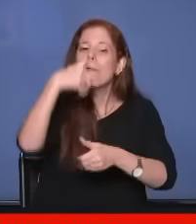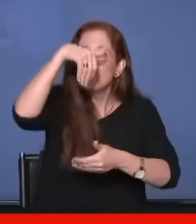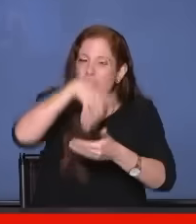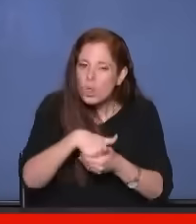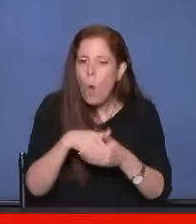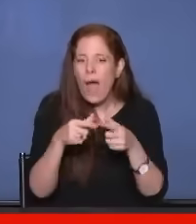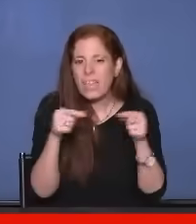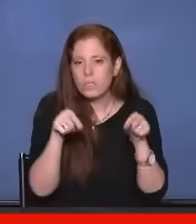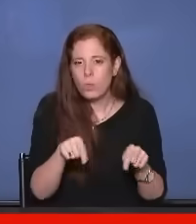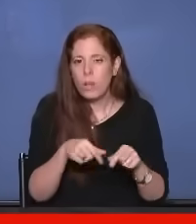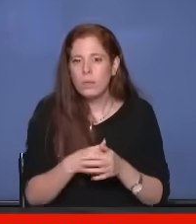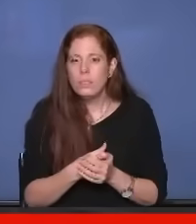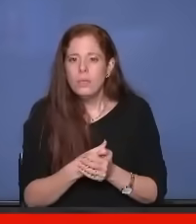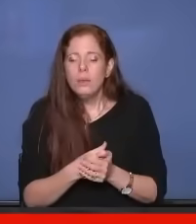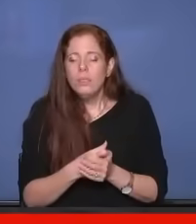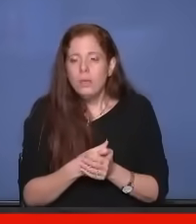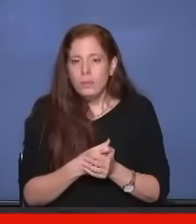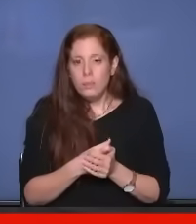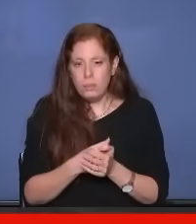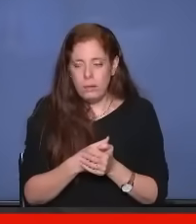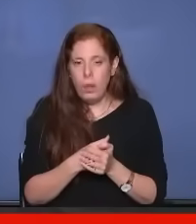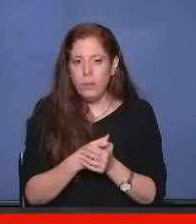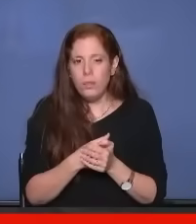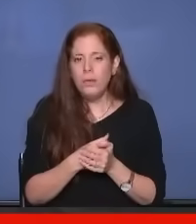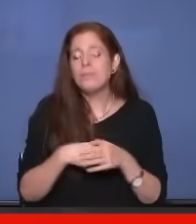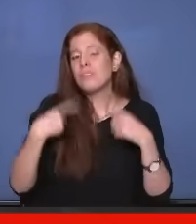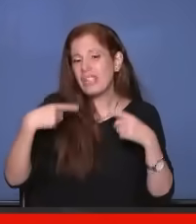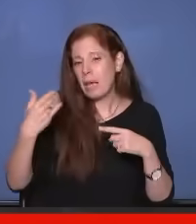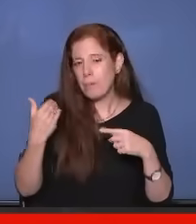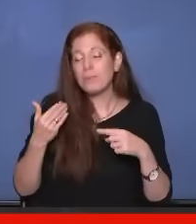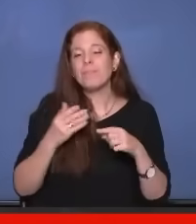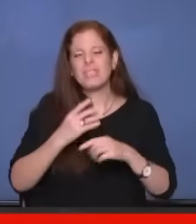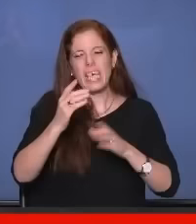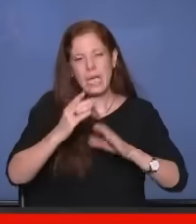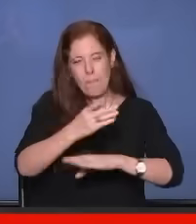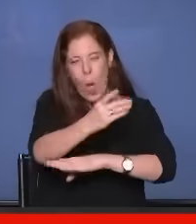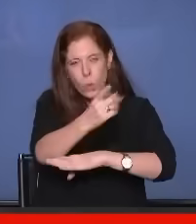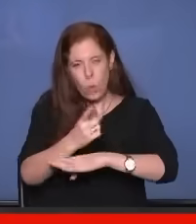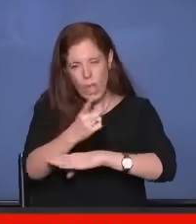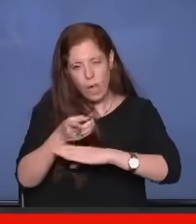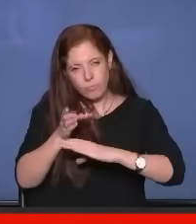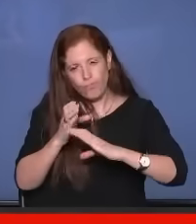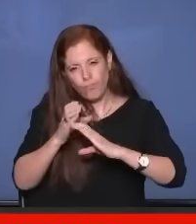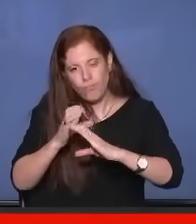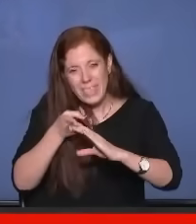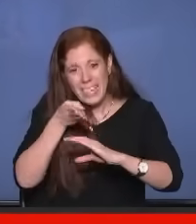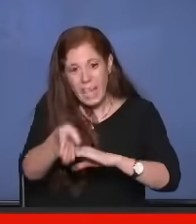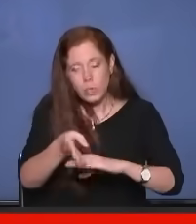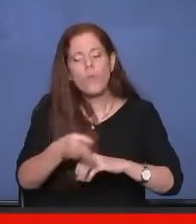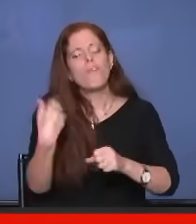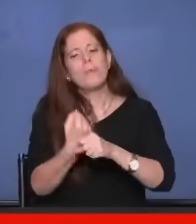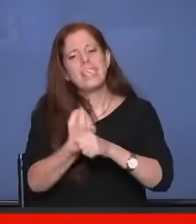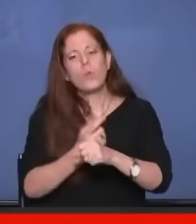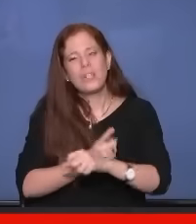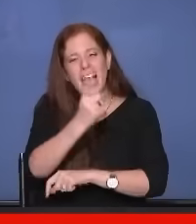הרצוע לפני מספר ימים נכנסנו עם התותחים לתוך שכונת גיה וביצענו ירי של פגזים על מטרות של